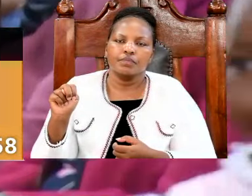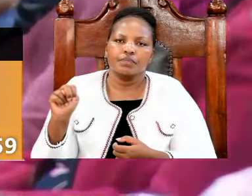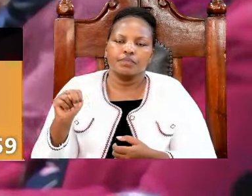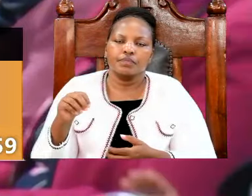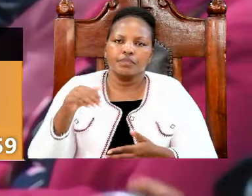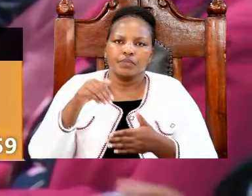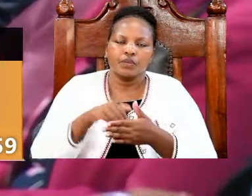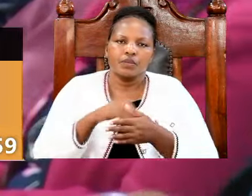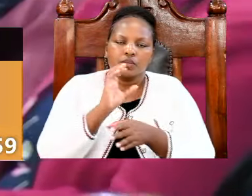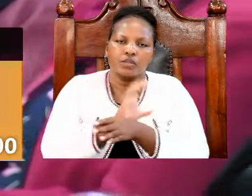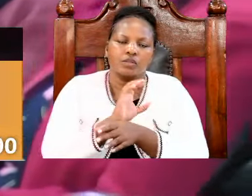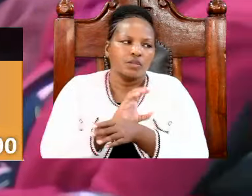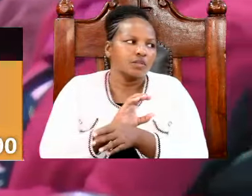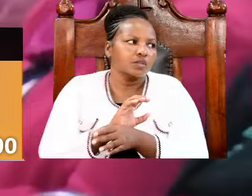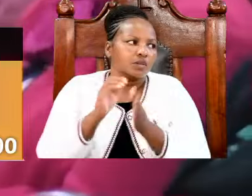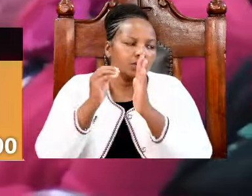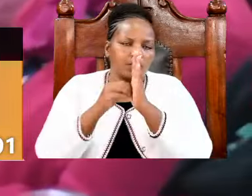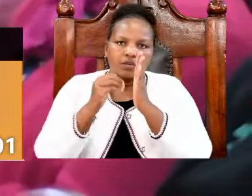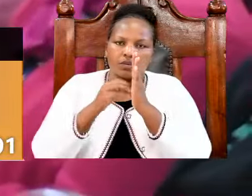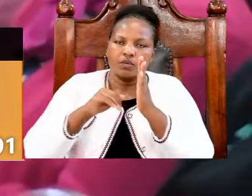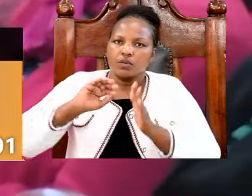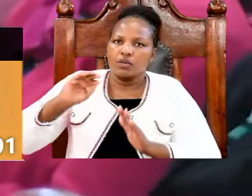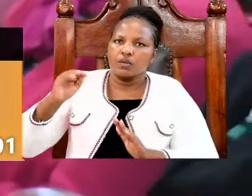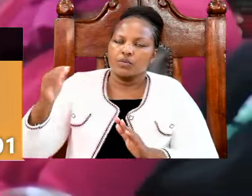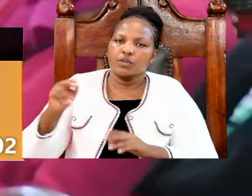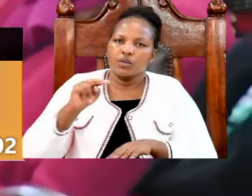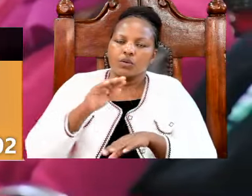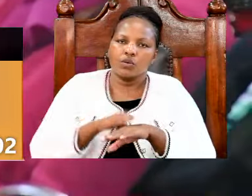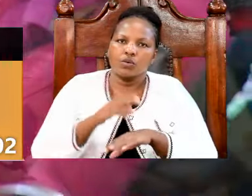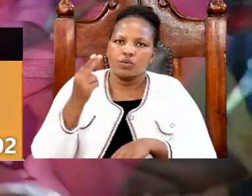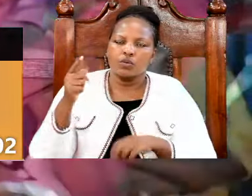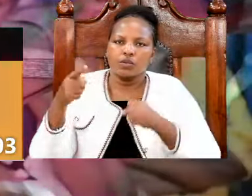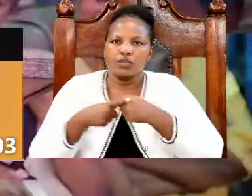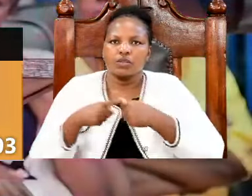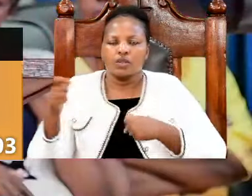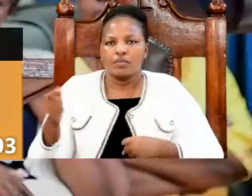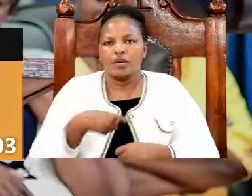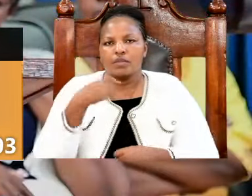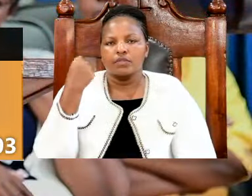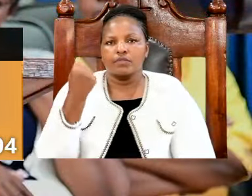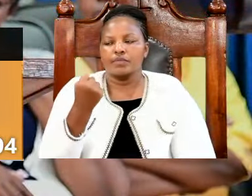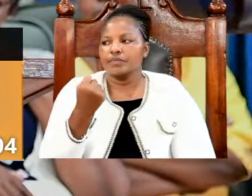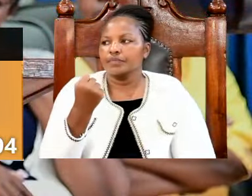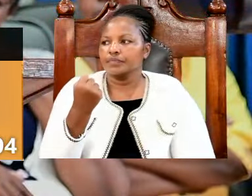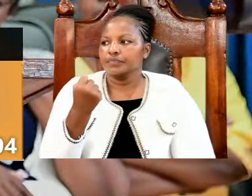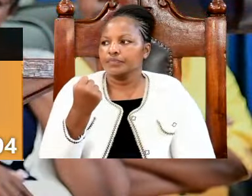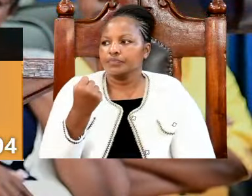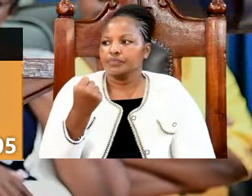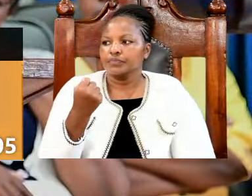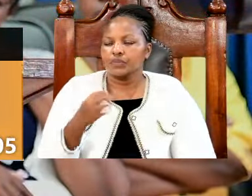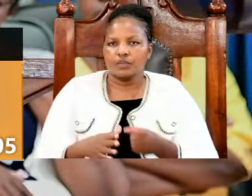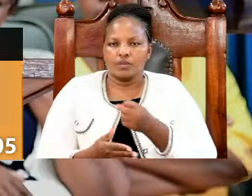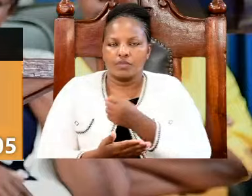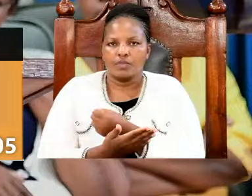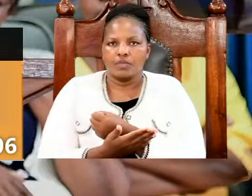PCEA Kibwesi tarehe 26 mwezi wa 5 mwaka huu saa 3